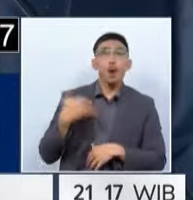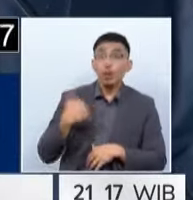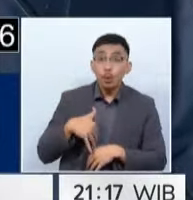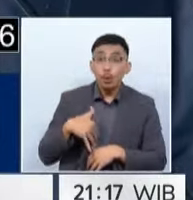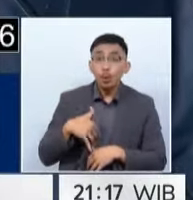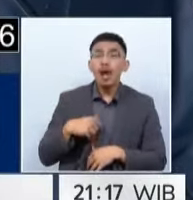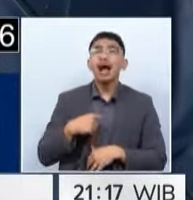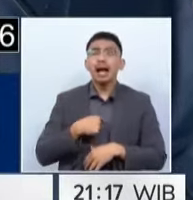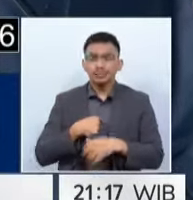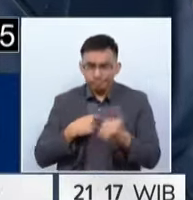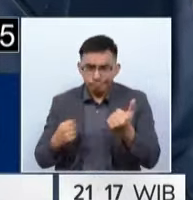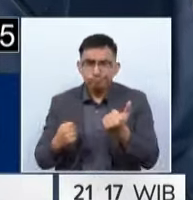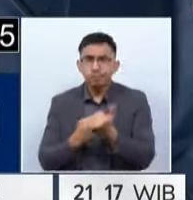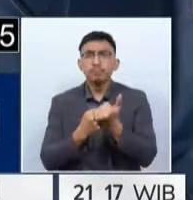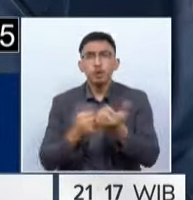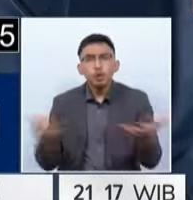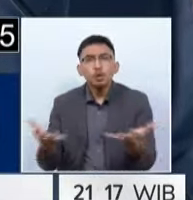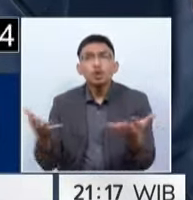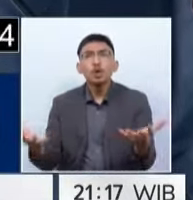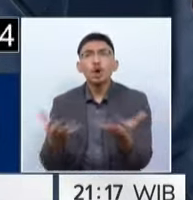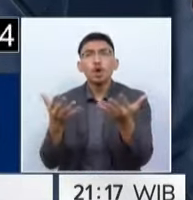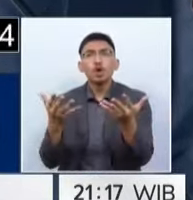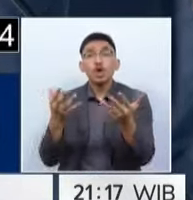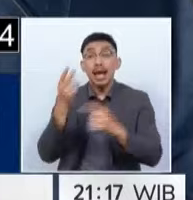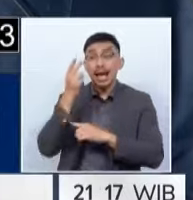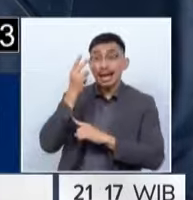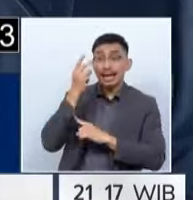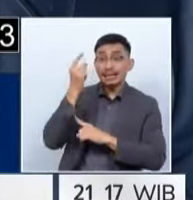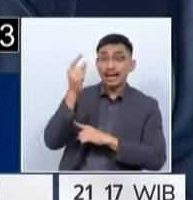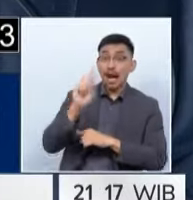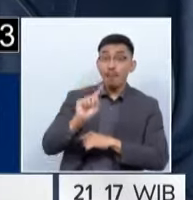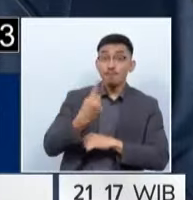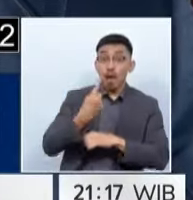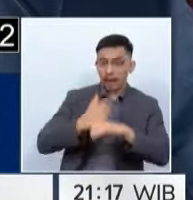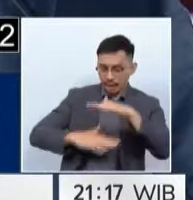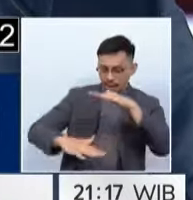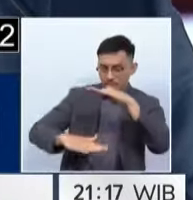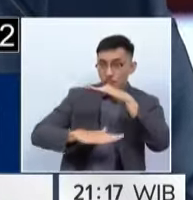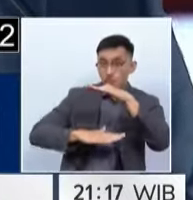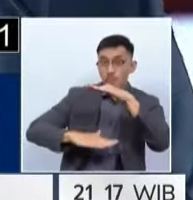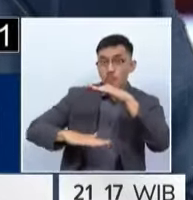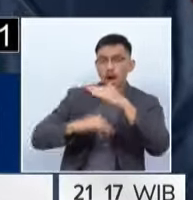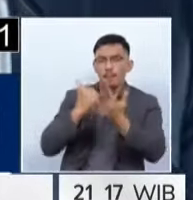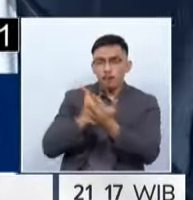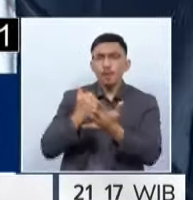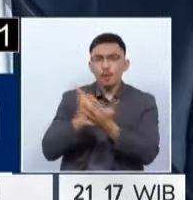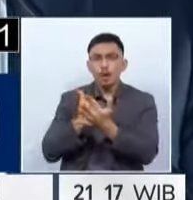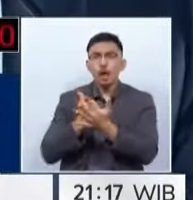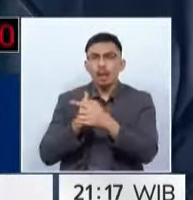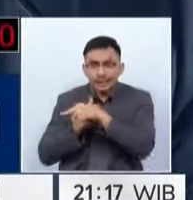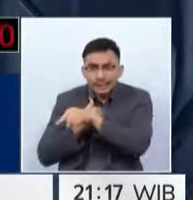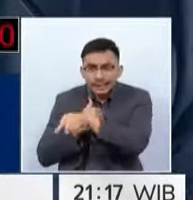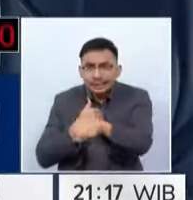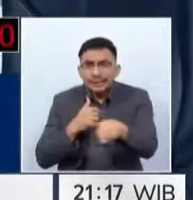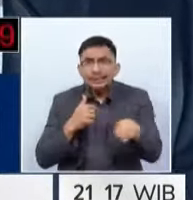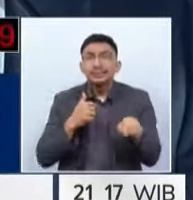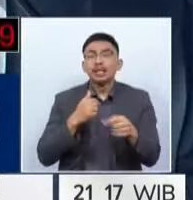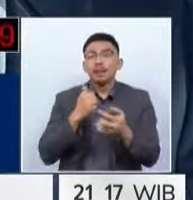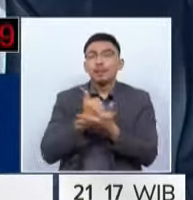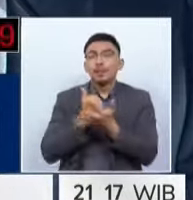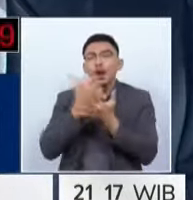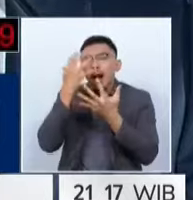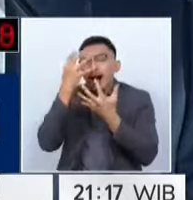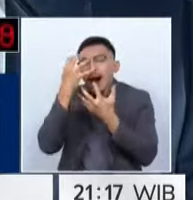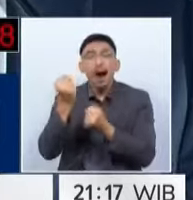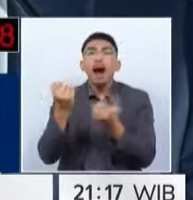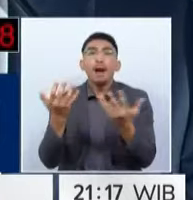perencanaan bottom up itu betul-betul sebuah perencanaan yang mereka inginkan mereka harapkan Dan mereka bisa